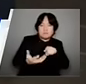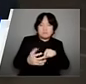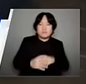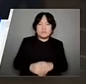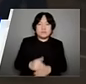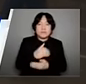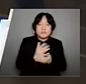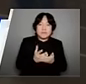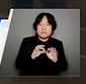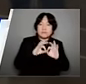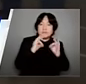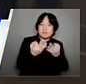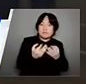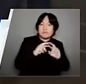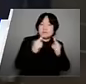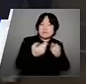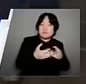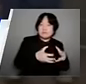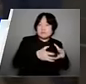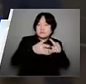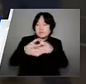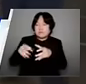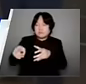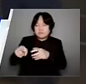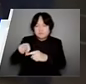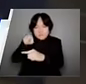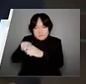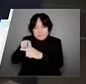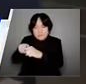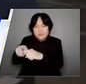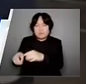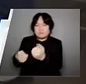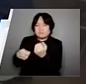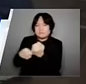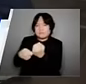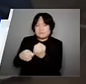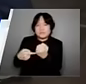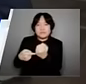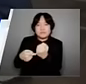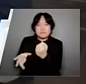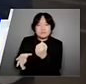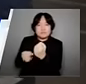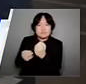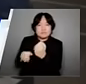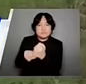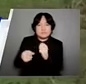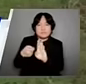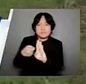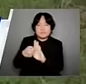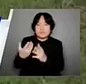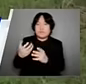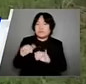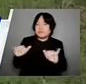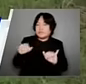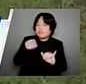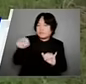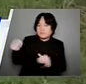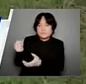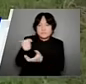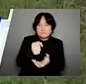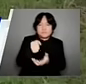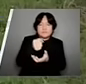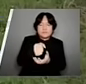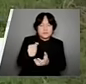sa pagbubuhat ng relief goods na ilalaan para sa kulang 100 pamilya na lumikas dahil sa bagyo. Sa katabing bayan ng